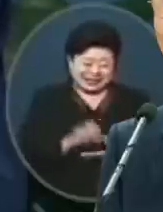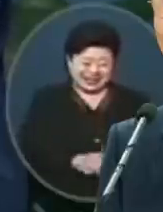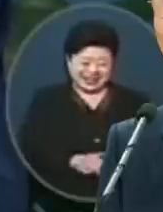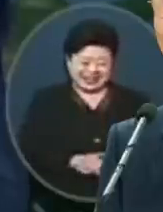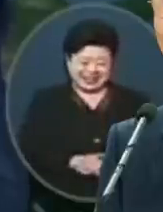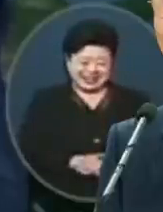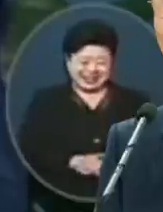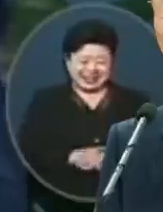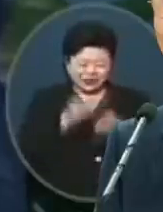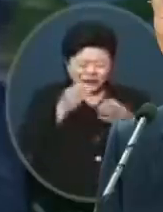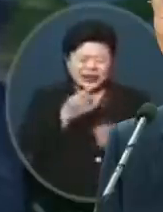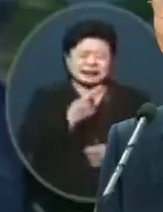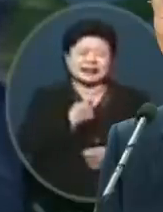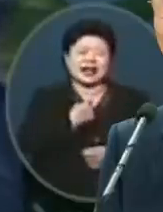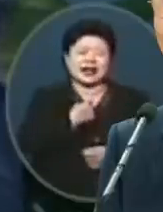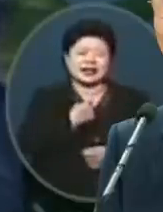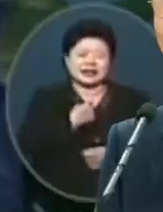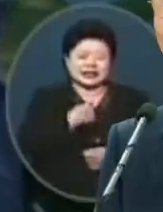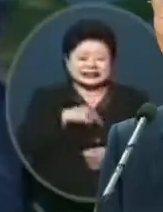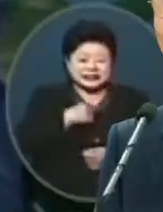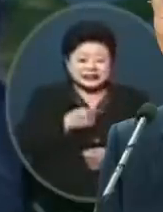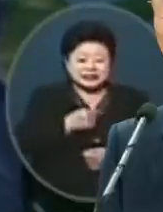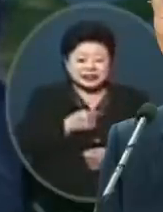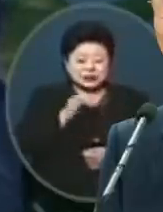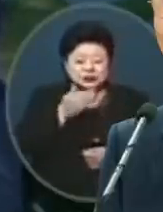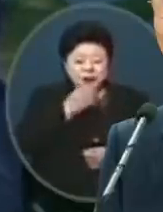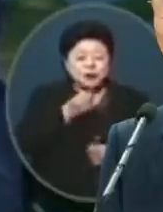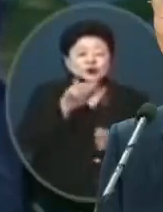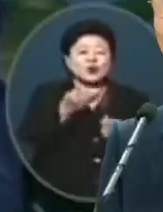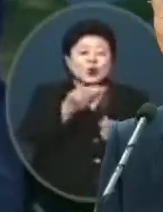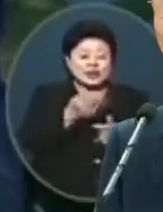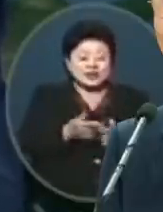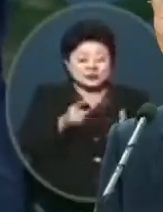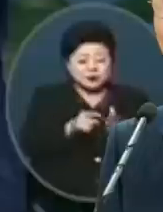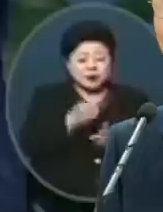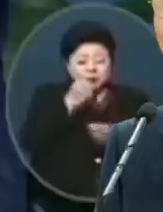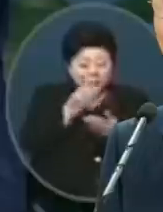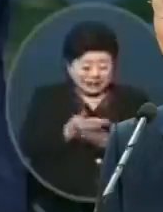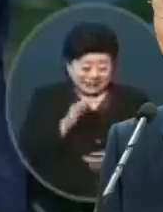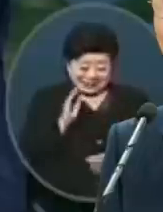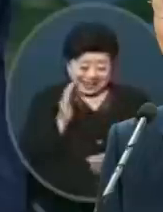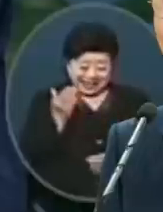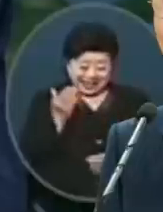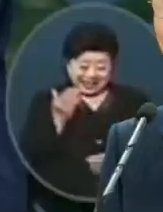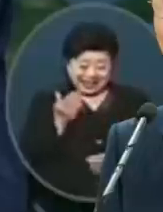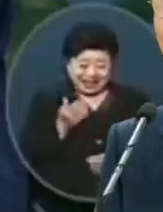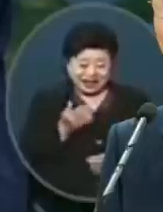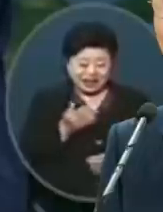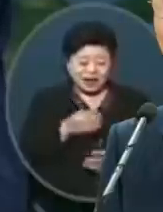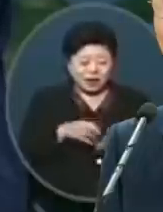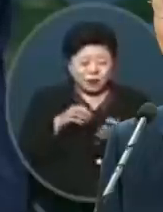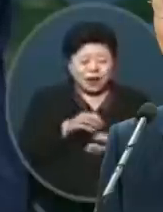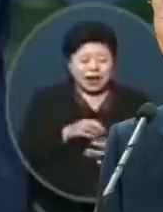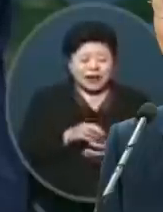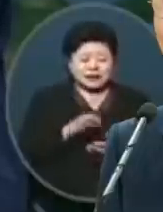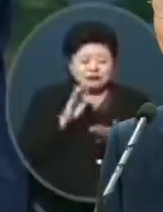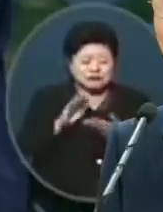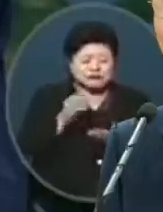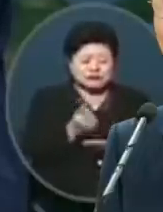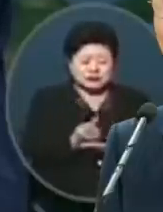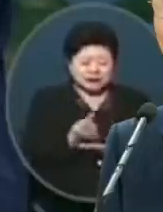여러분이 여러분 자신에게 자꾸 복을 주면 되는 것입니다. 너는 예수 믿고 복받은 사람이다. 이 고난은 얼마 있지 않다가